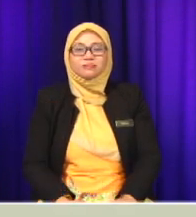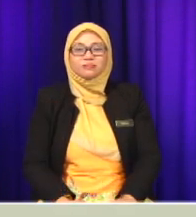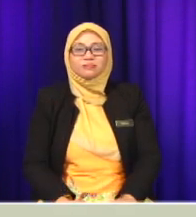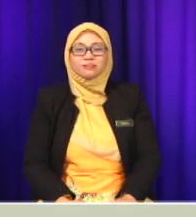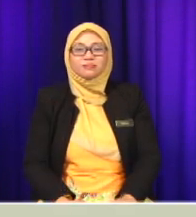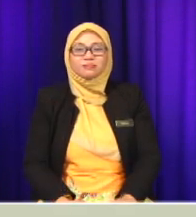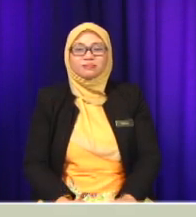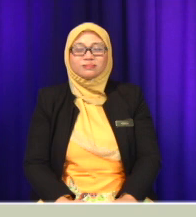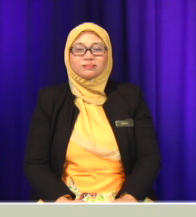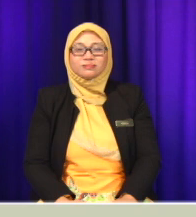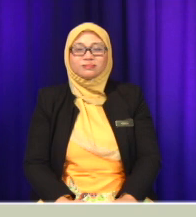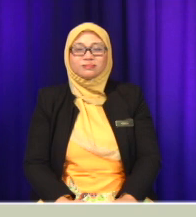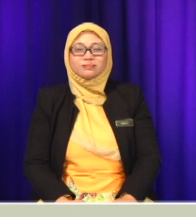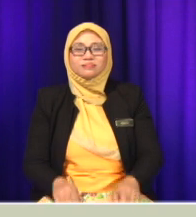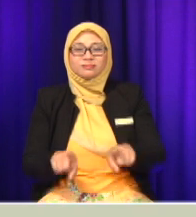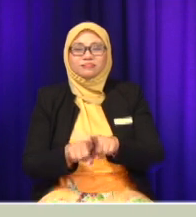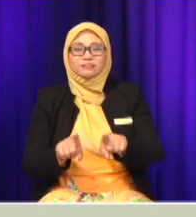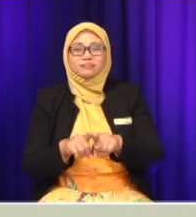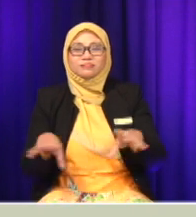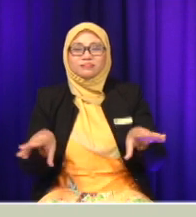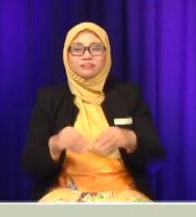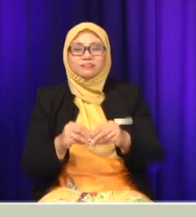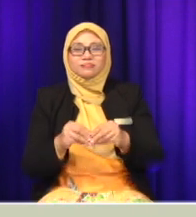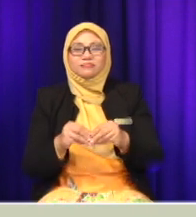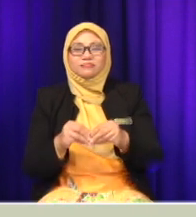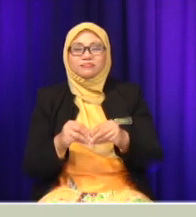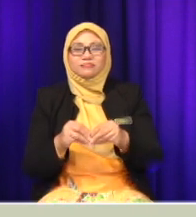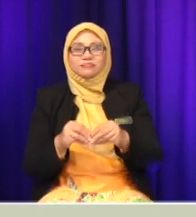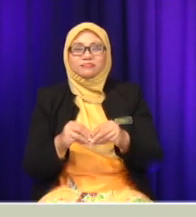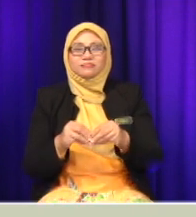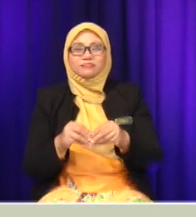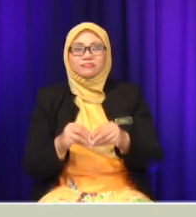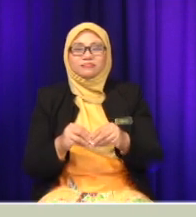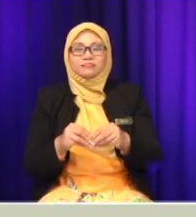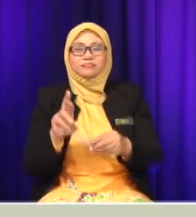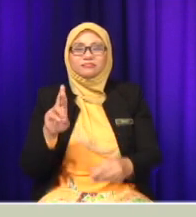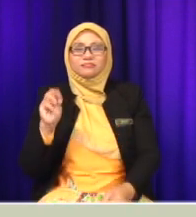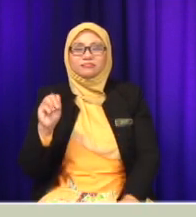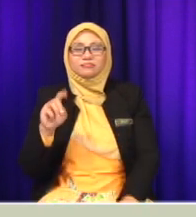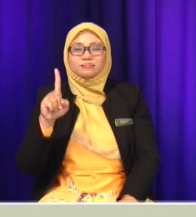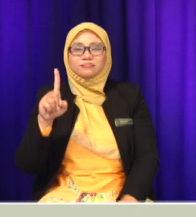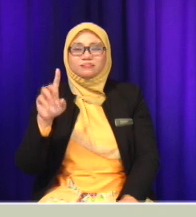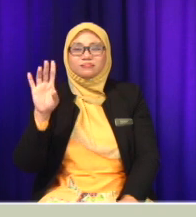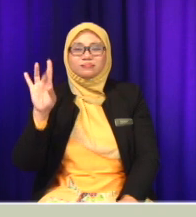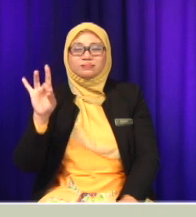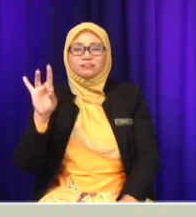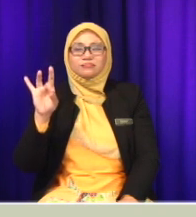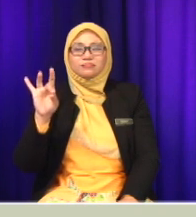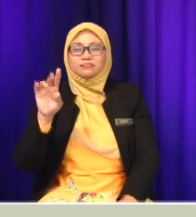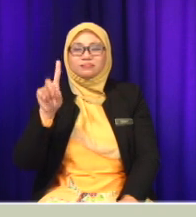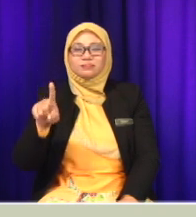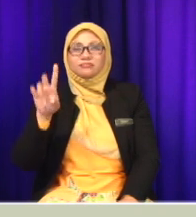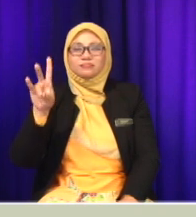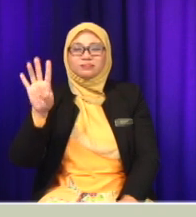30 tamb 10 bersamaan dengan sama rm174 Oke dapat